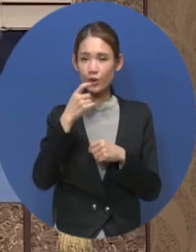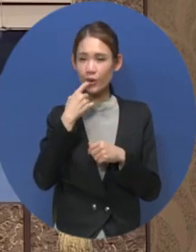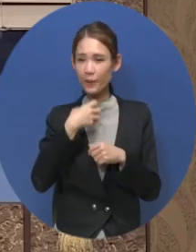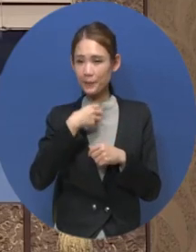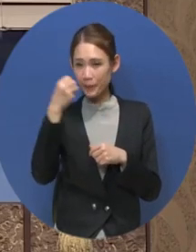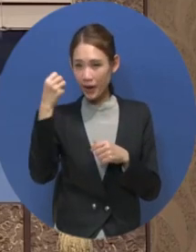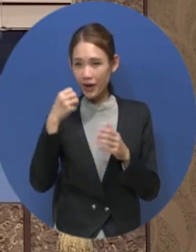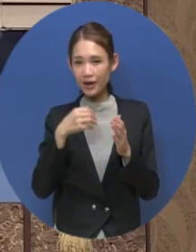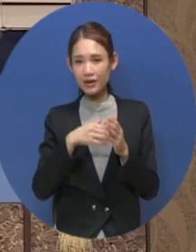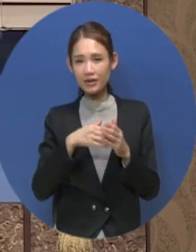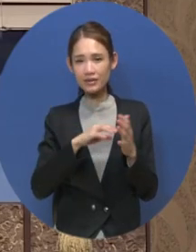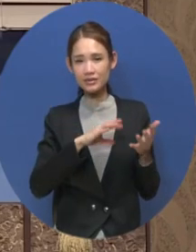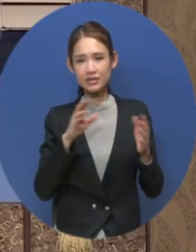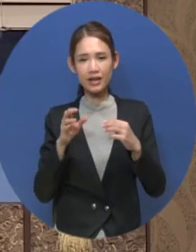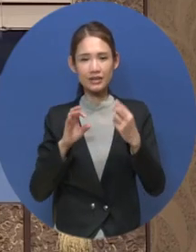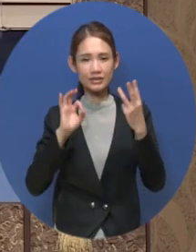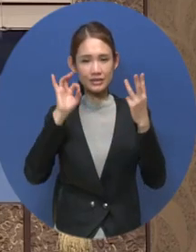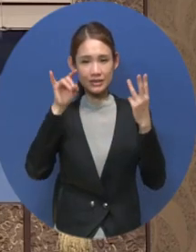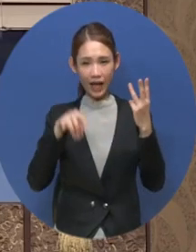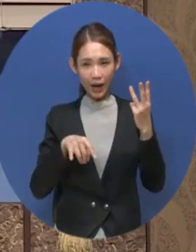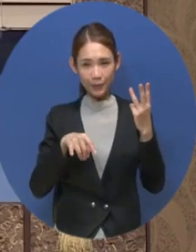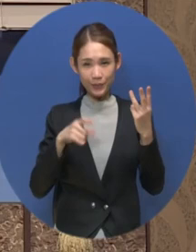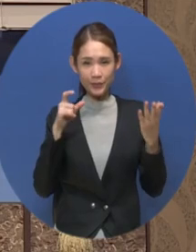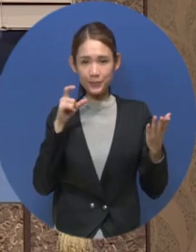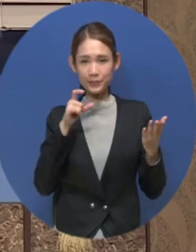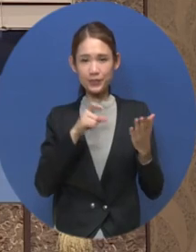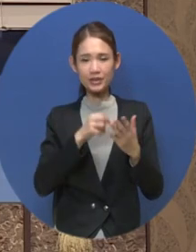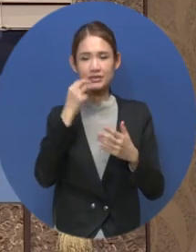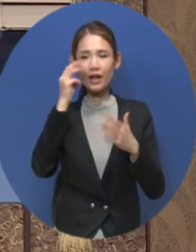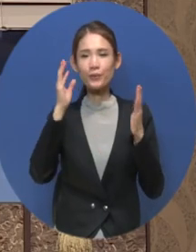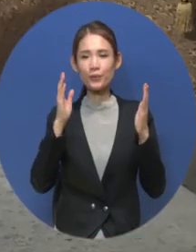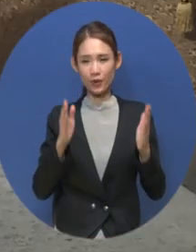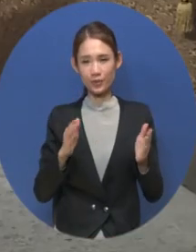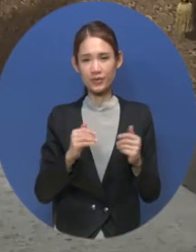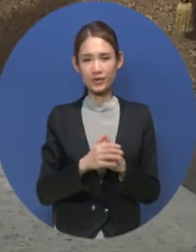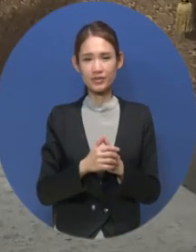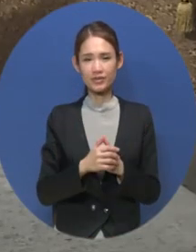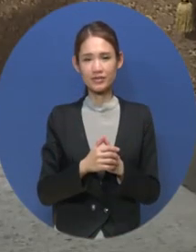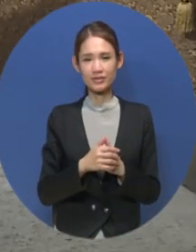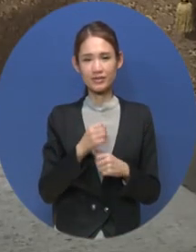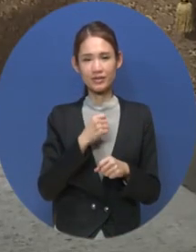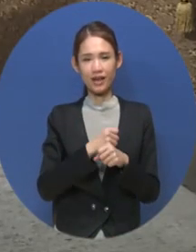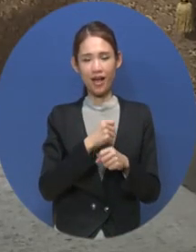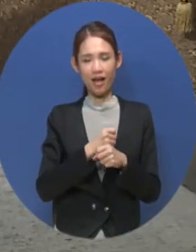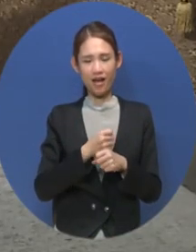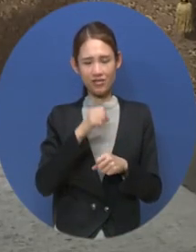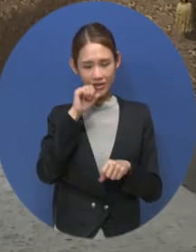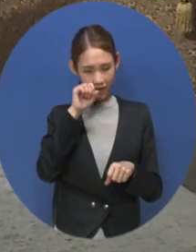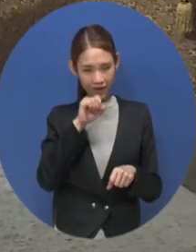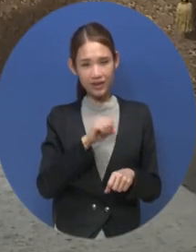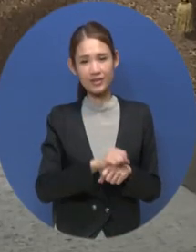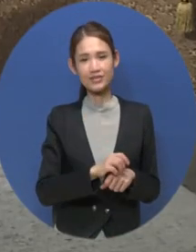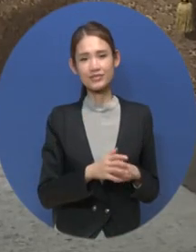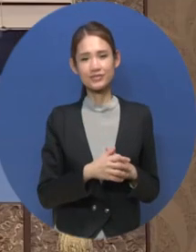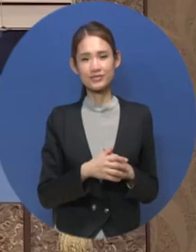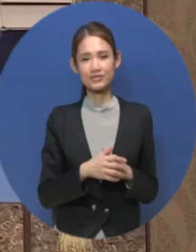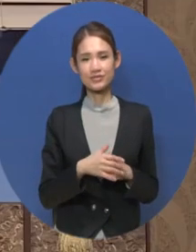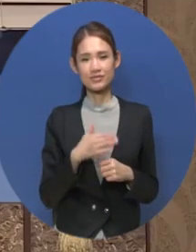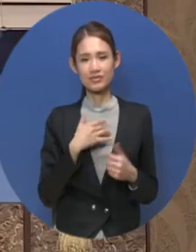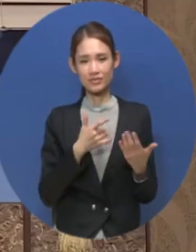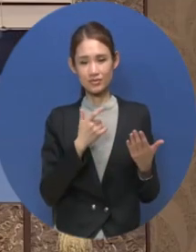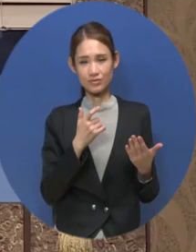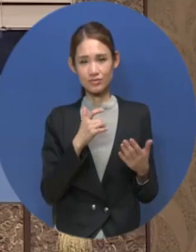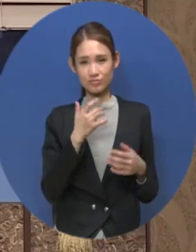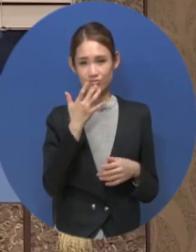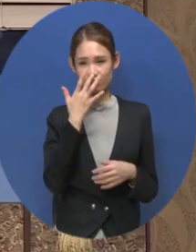제가 세계 3위 기록을 세웠었죠. 3개월 만에요? 예, 예. 그래서, 안 했으면 어쩔 뻔했어요. 예, 아니, 그래서 나는 사실